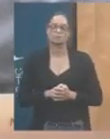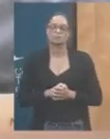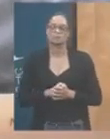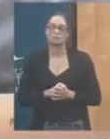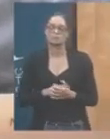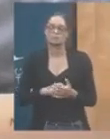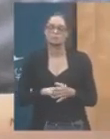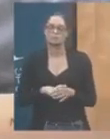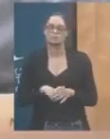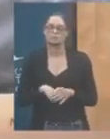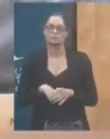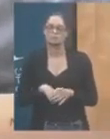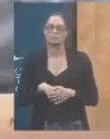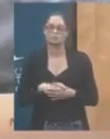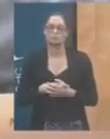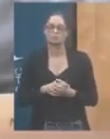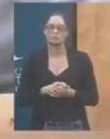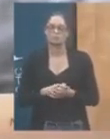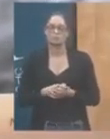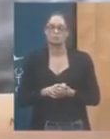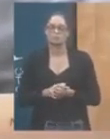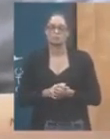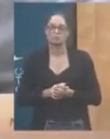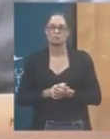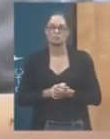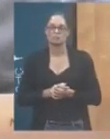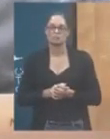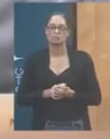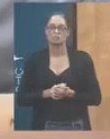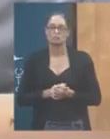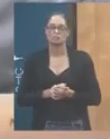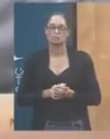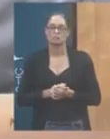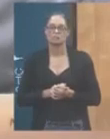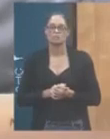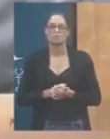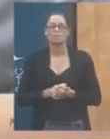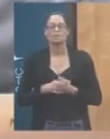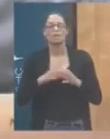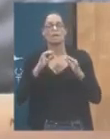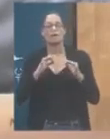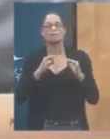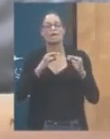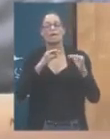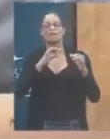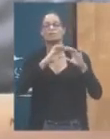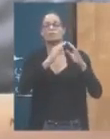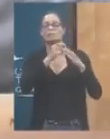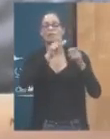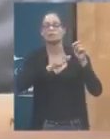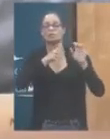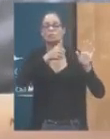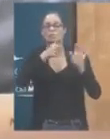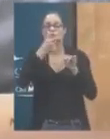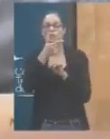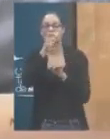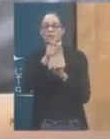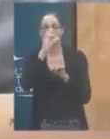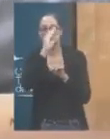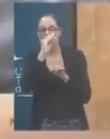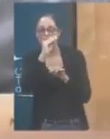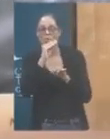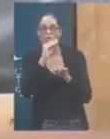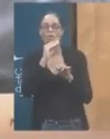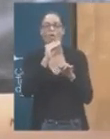ayant été rendu destinataire d'une pétition signée par 62 étudiants et